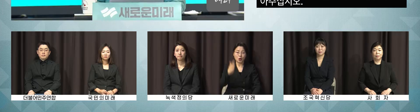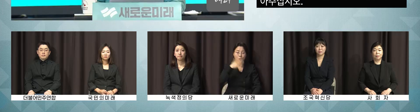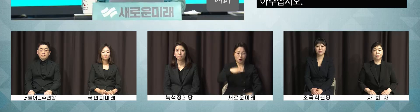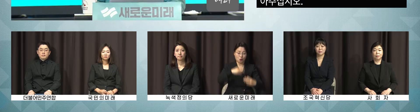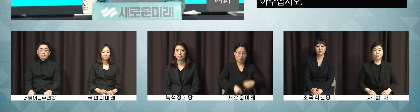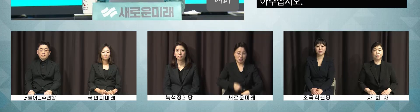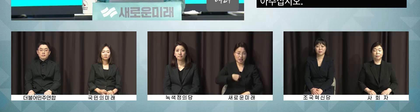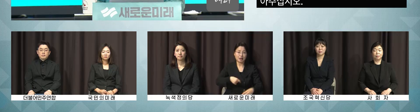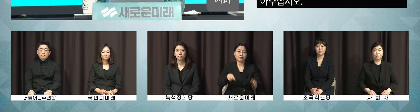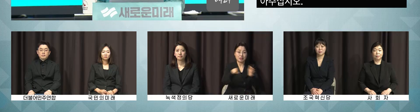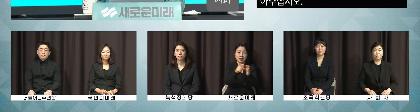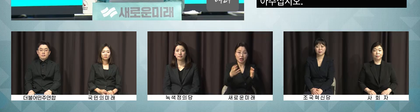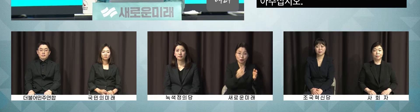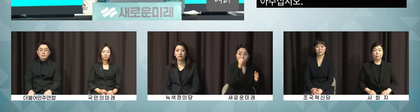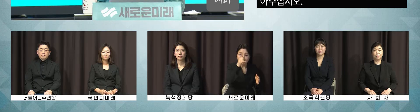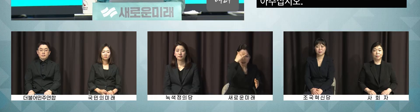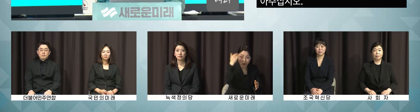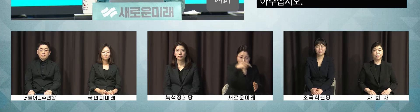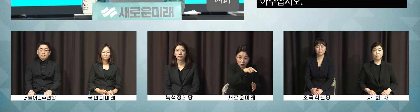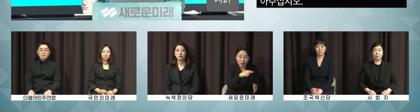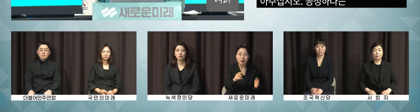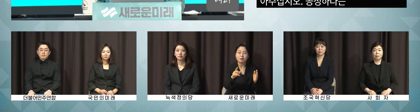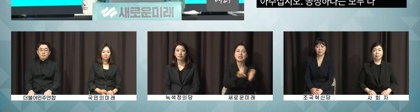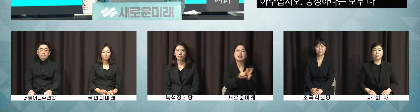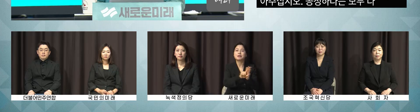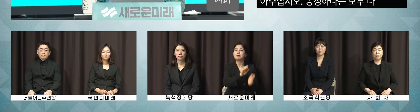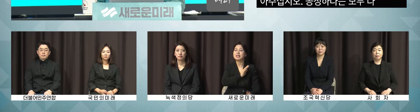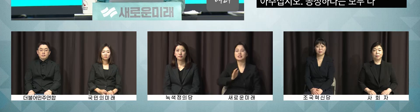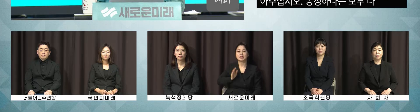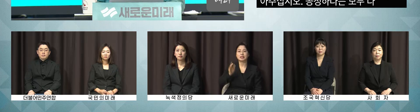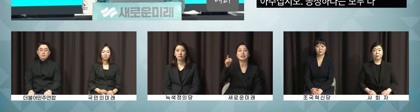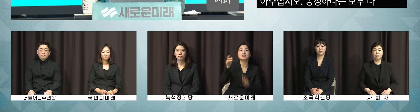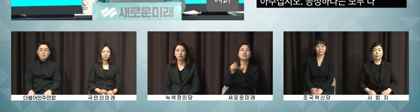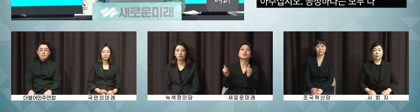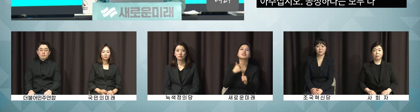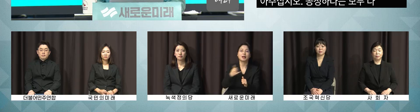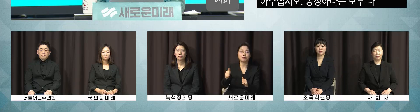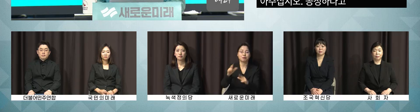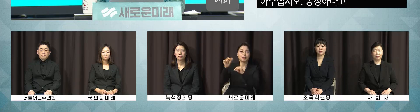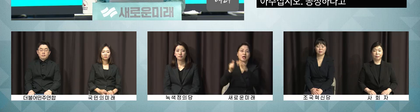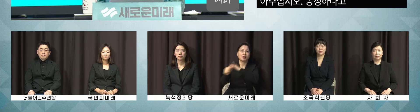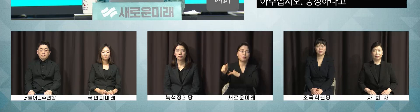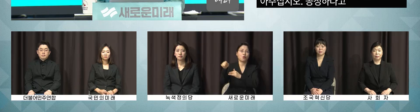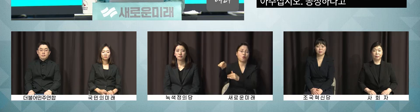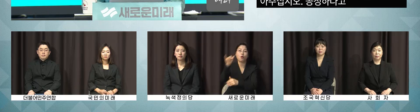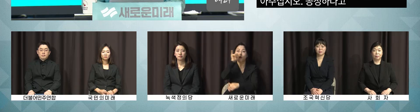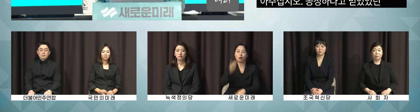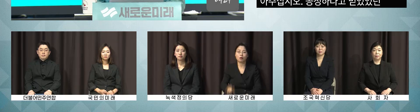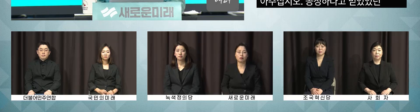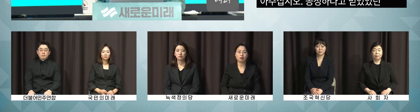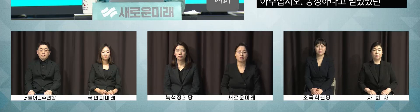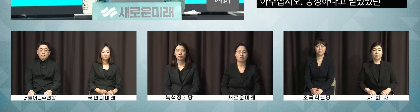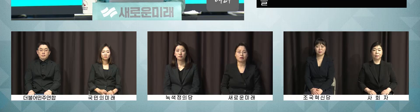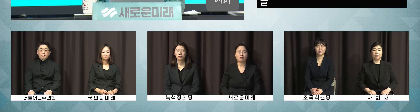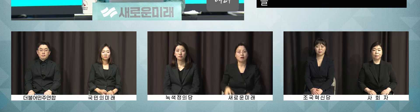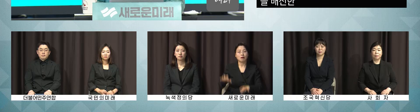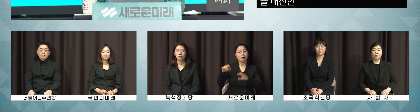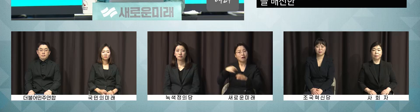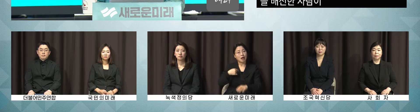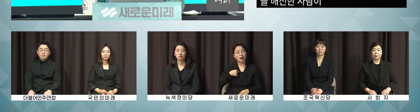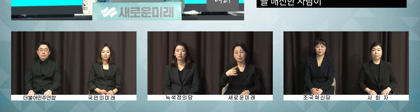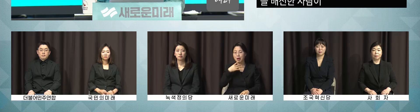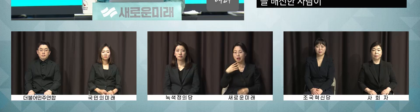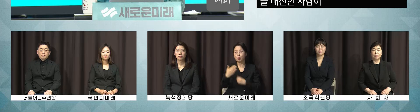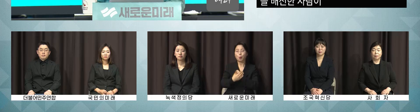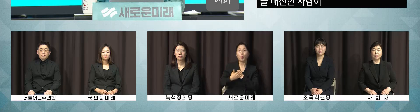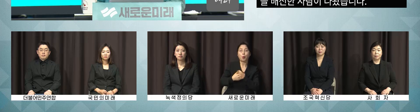공정하다라는 믿음을 갖고 있던 청년들의 믿음을 배신한 사람이 비례대표 후보로 나왔습니다. 나만 지키면 되는 정당이 방탄정당으로 이